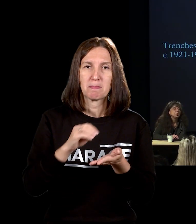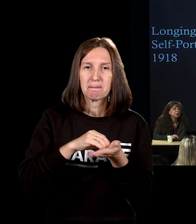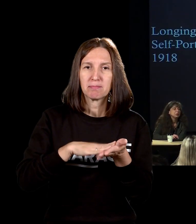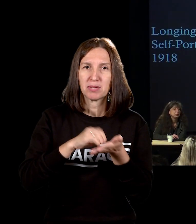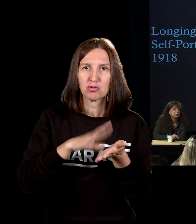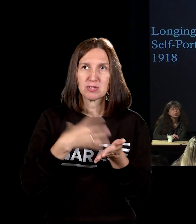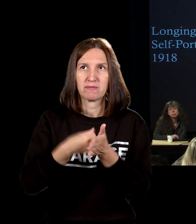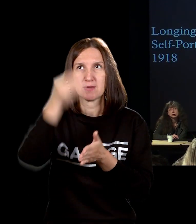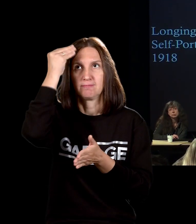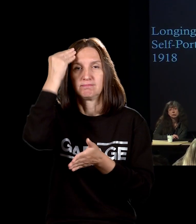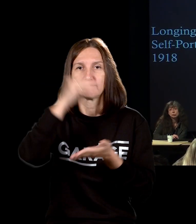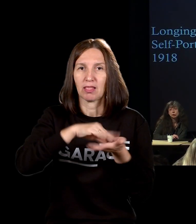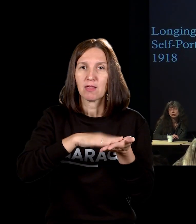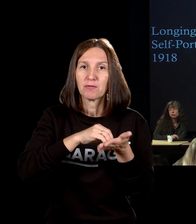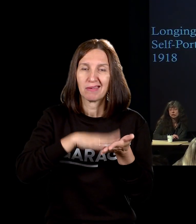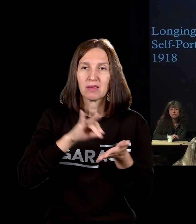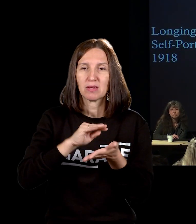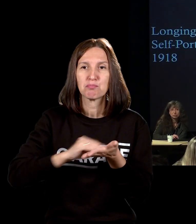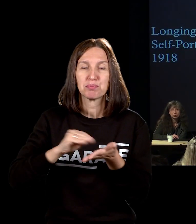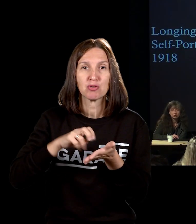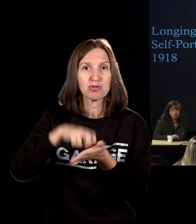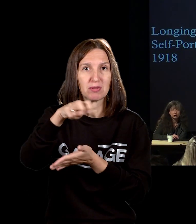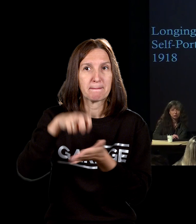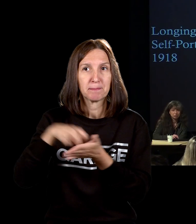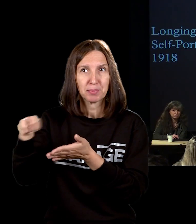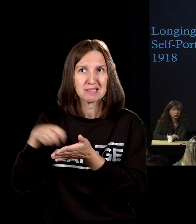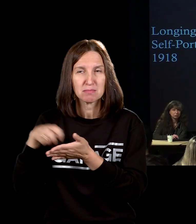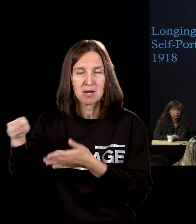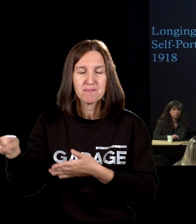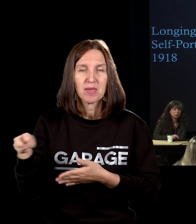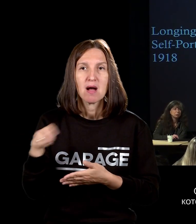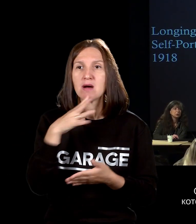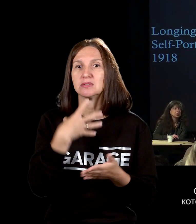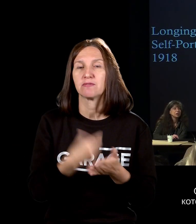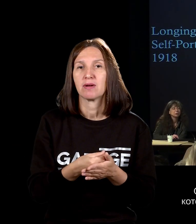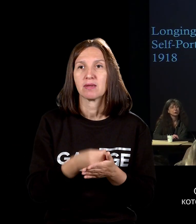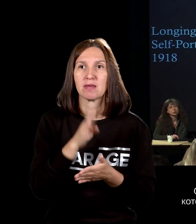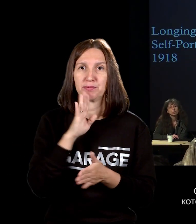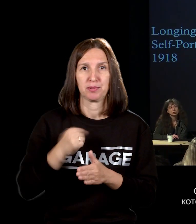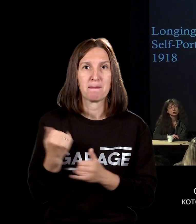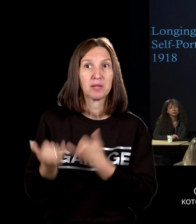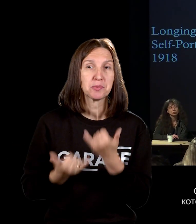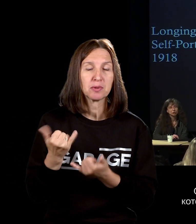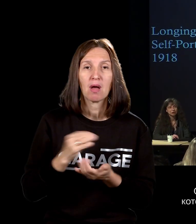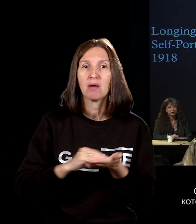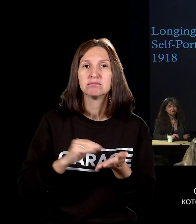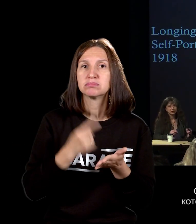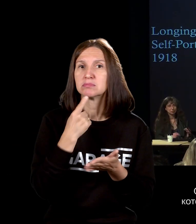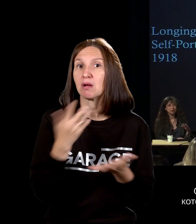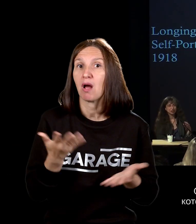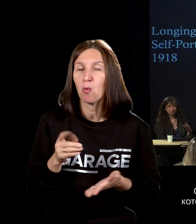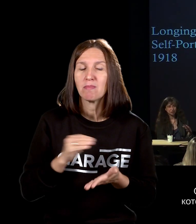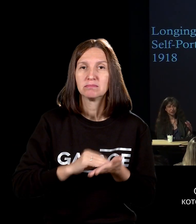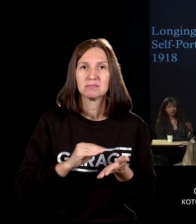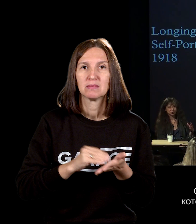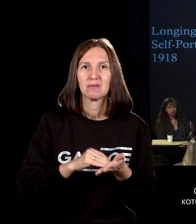и пишет письма, причем пишет он эти письма, как бы, своей подруге, он пишет ей на эсперанто, он пишет ей на